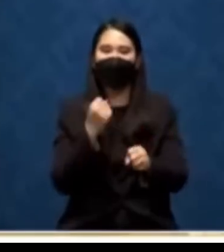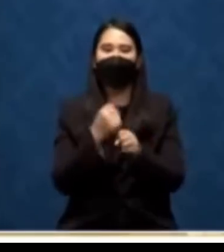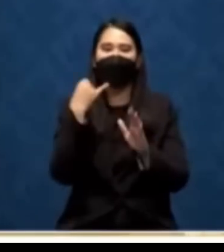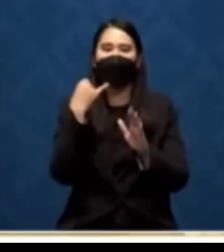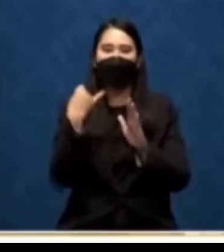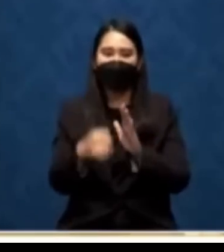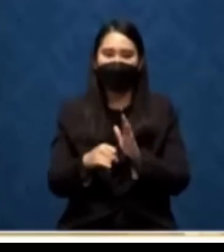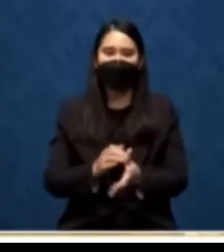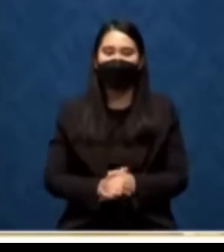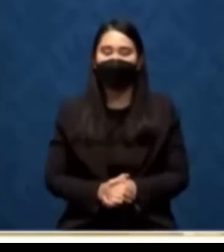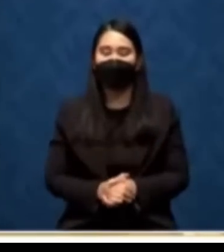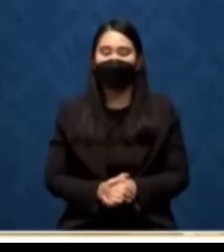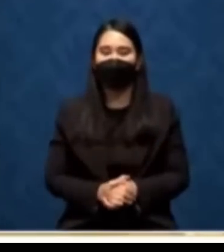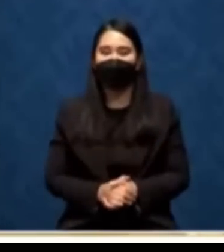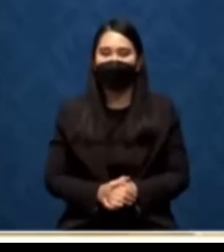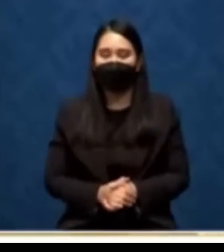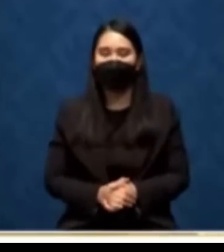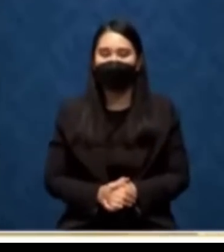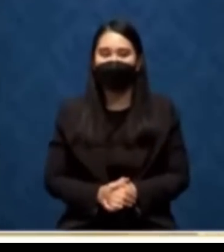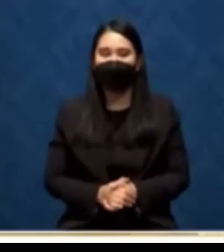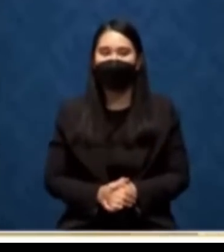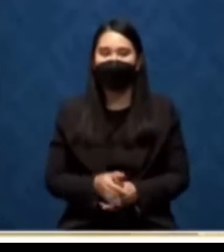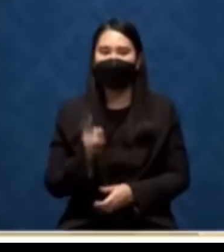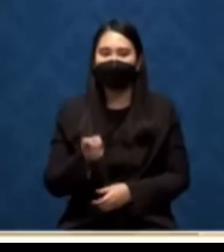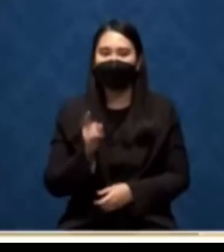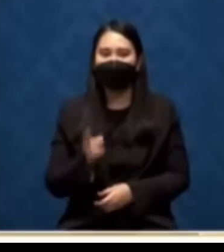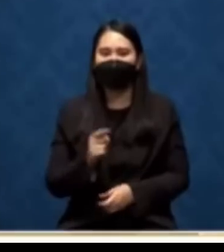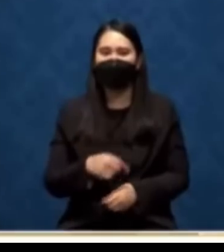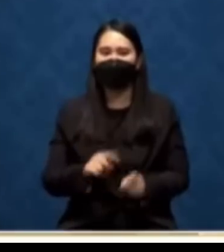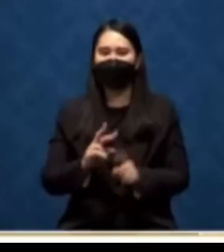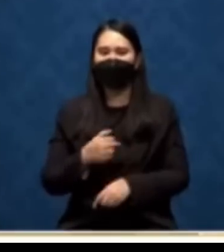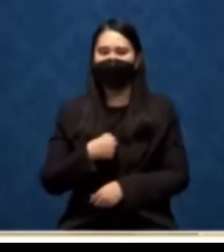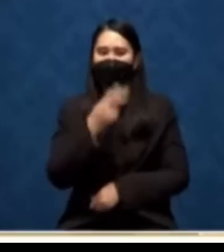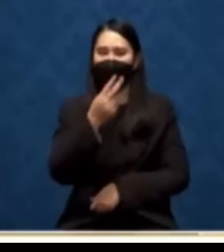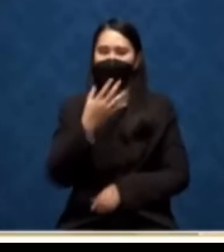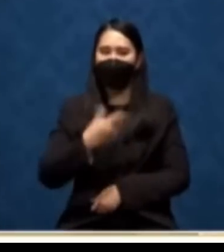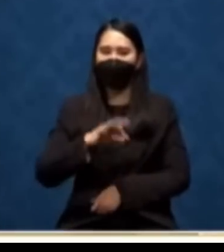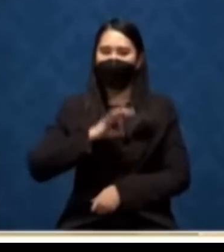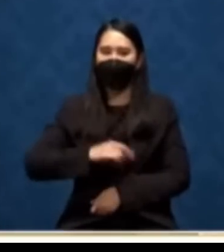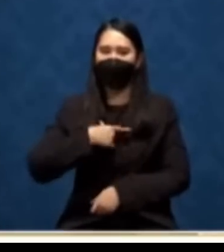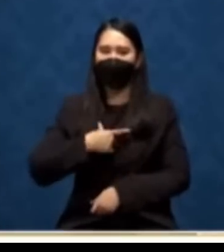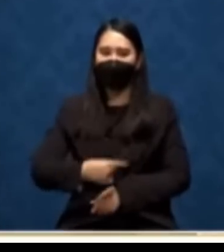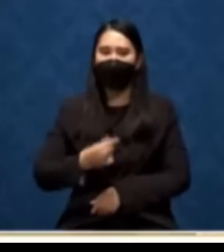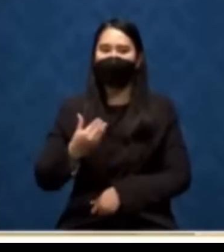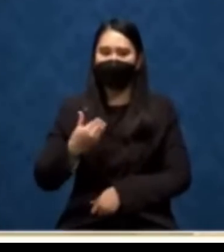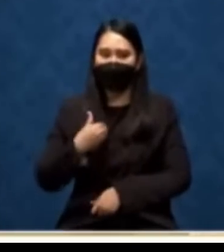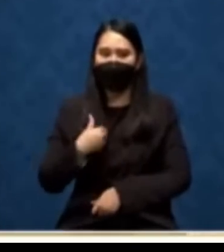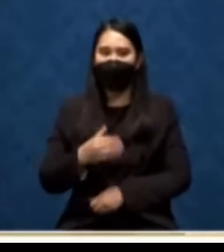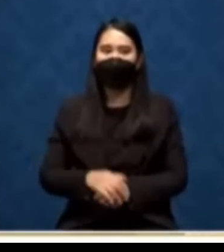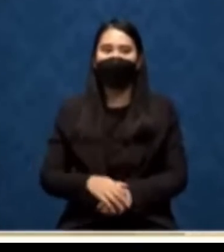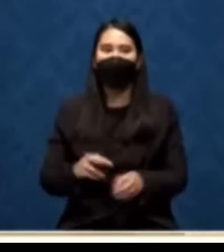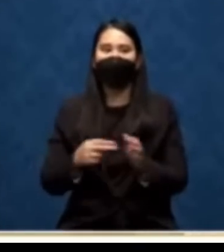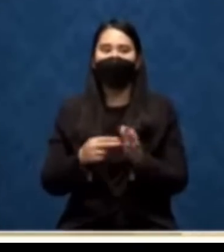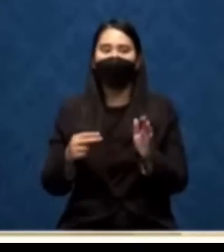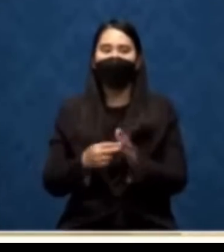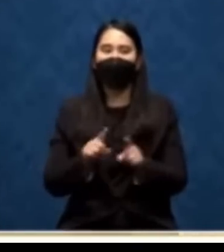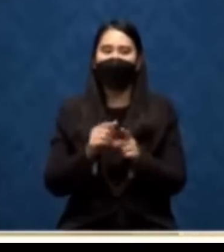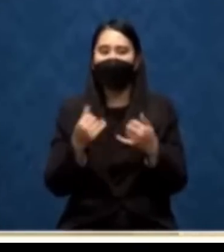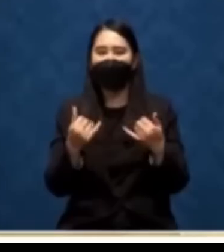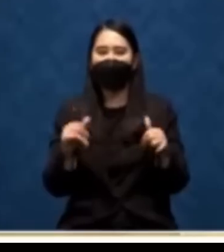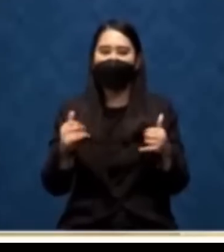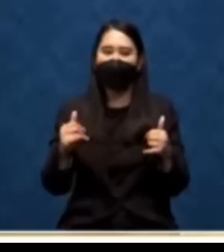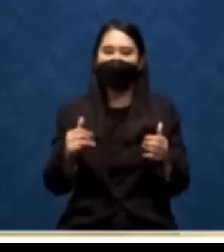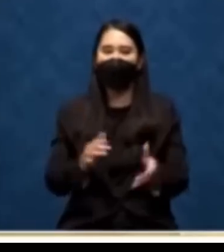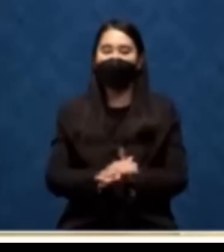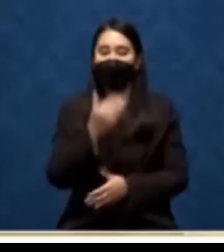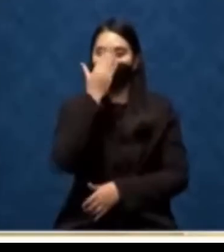ได้อันที่จริงดูจะชอบด้วยซ้ำที่มีคนมาโหนสถาบันกันเยอะๆเพ